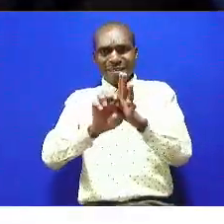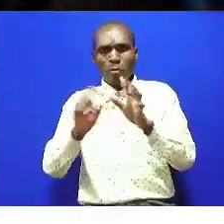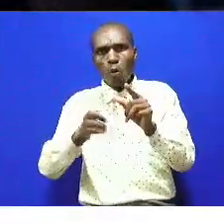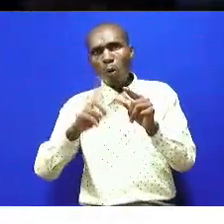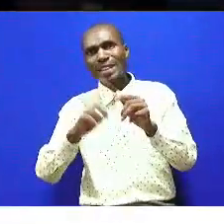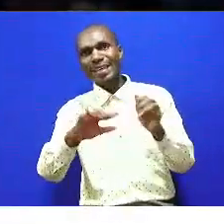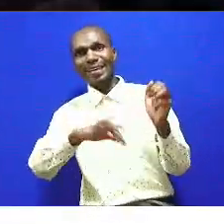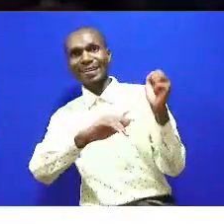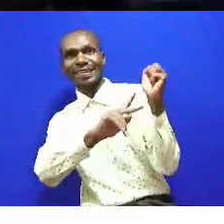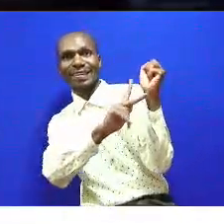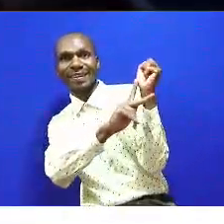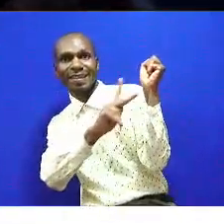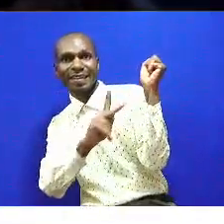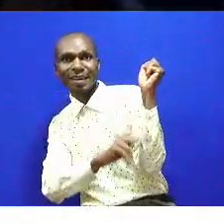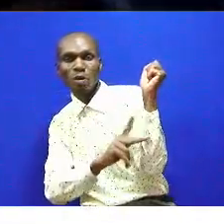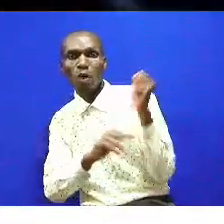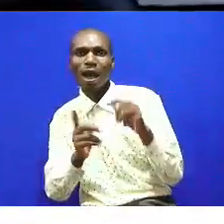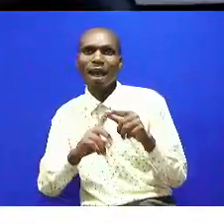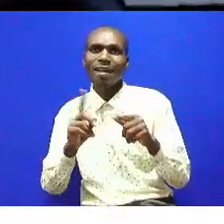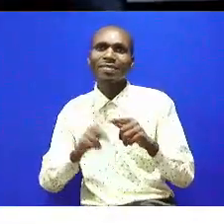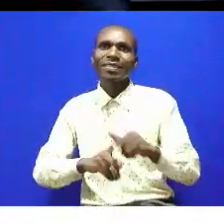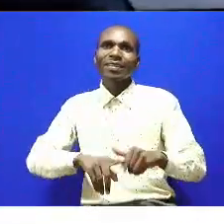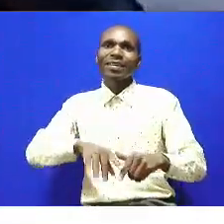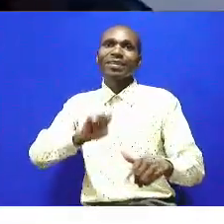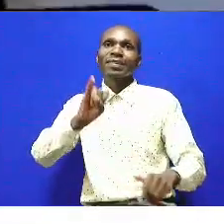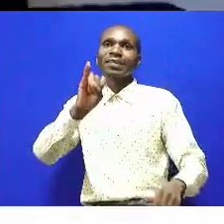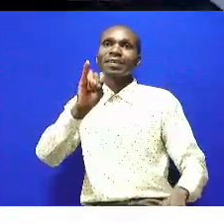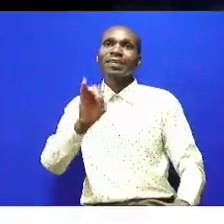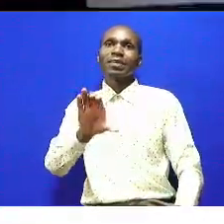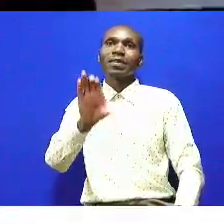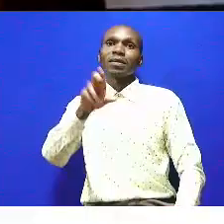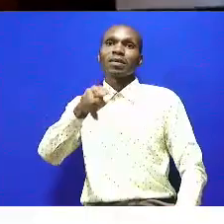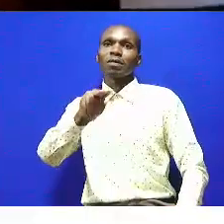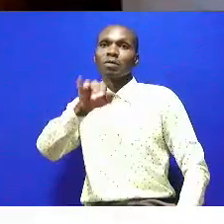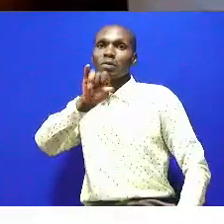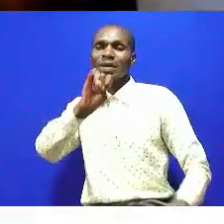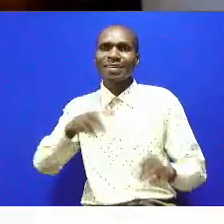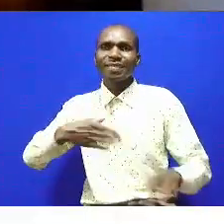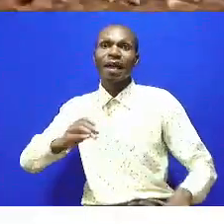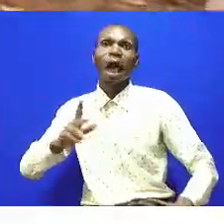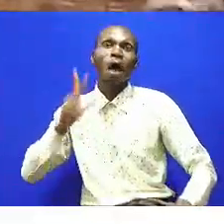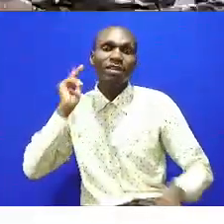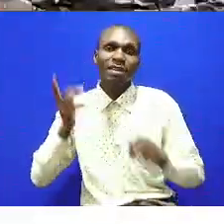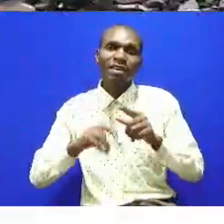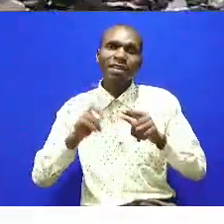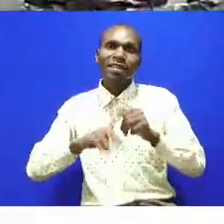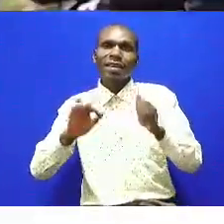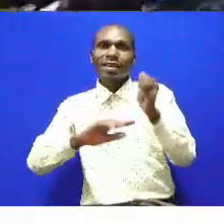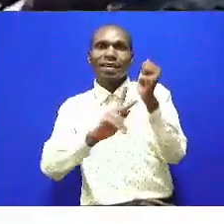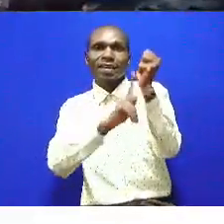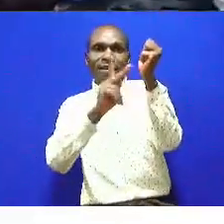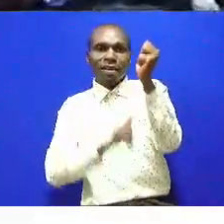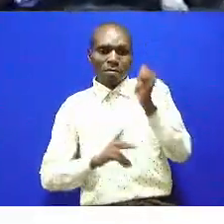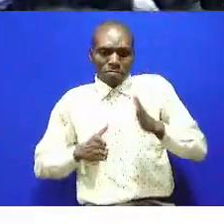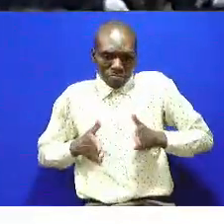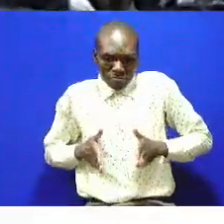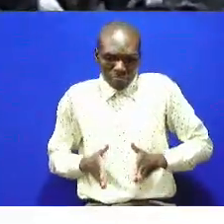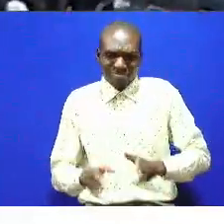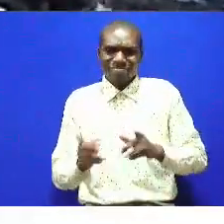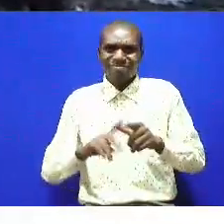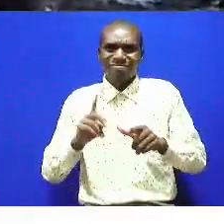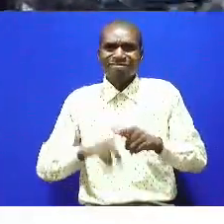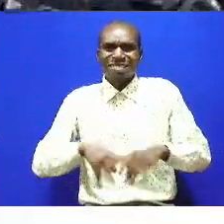keroka imeye wadi ya ichuni e bunge ya nyalibali masaba e county ya Kisii ase para ya keroka backstreet eubi nigo ya